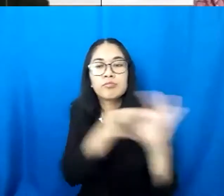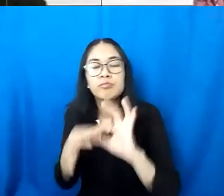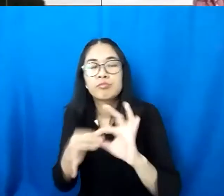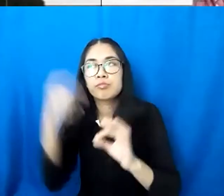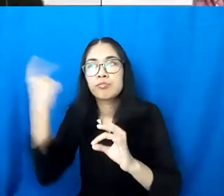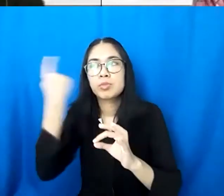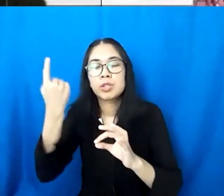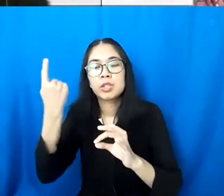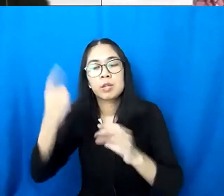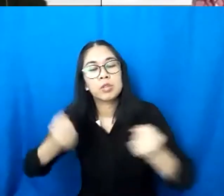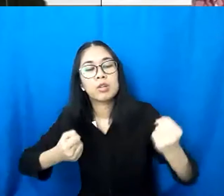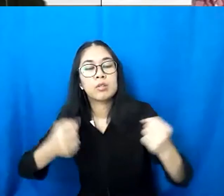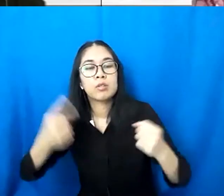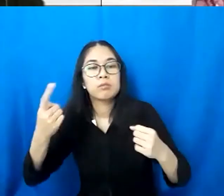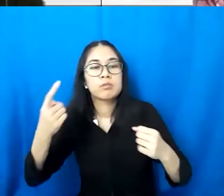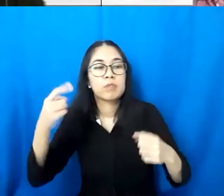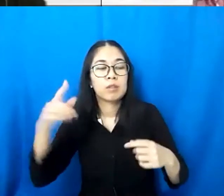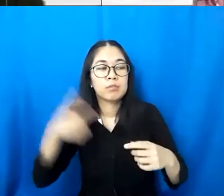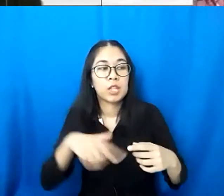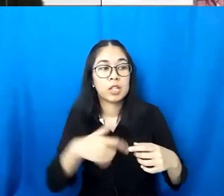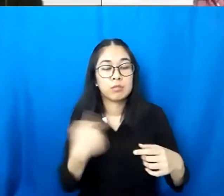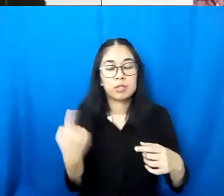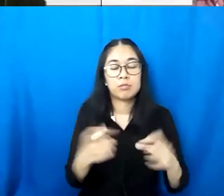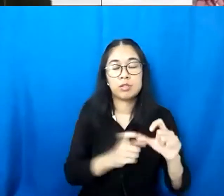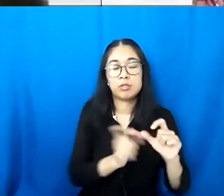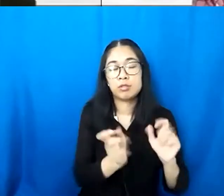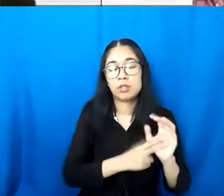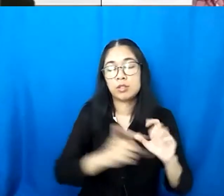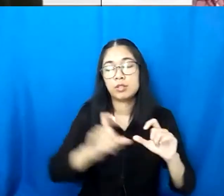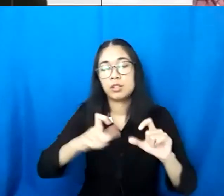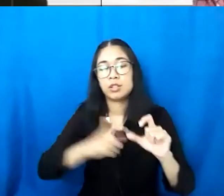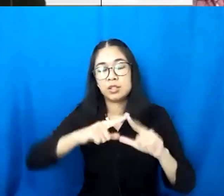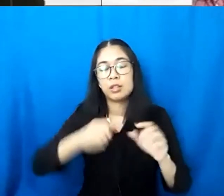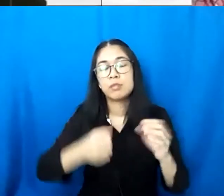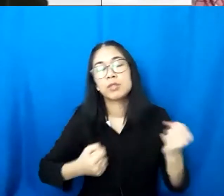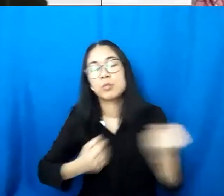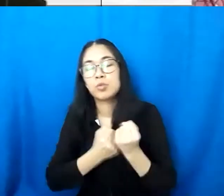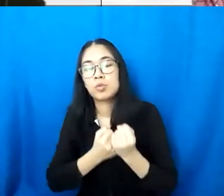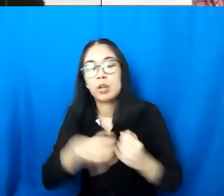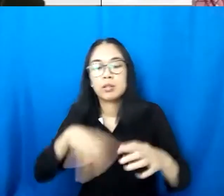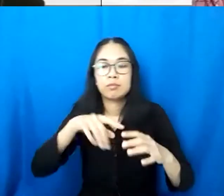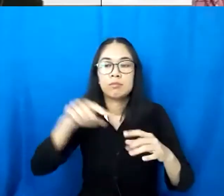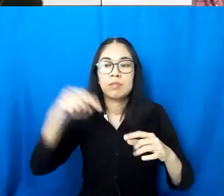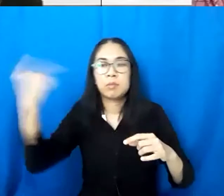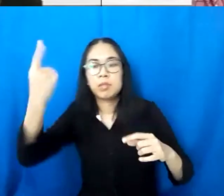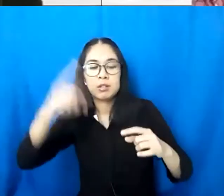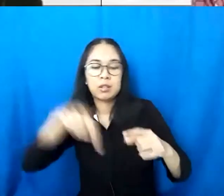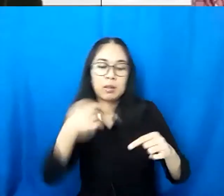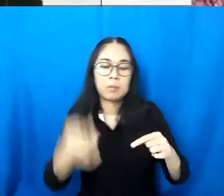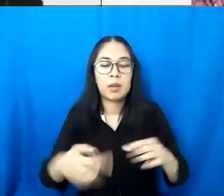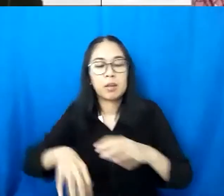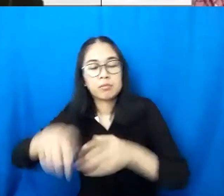di tingkat akar rumput dalam meningkatkan kegiatan-kegiatan gizi. Jadi tadi pelatihan-pelatihan seperti